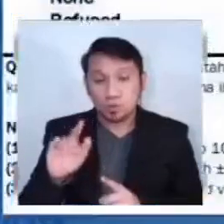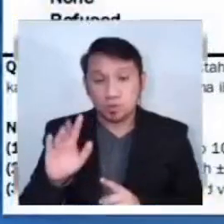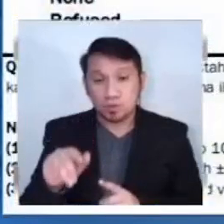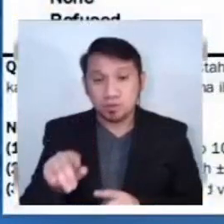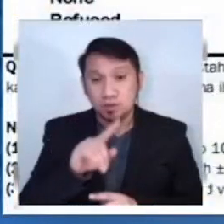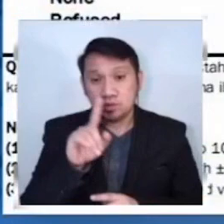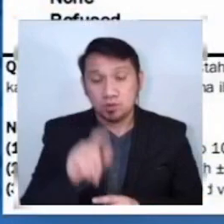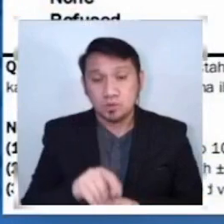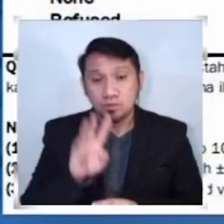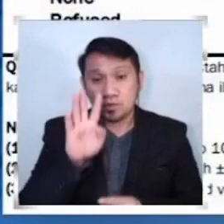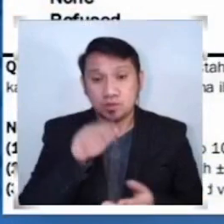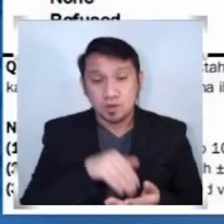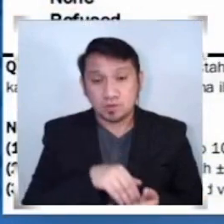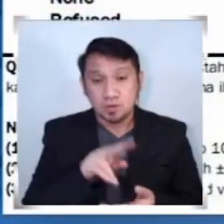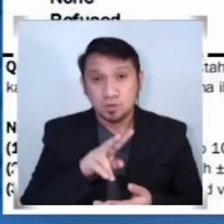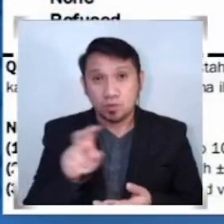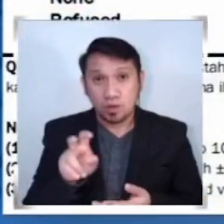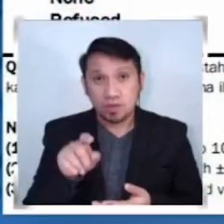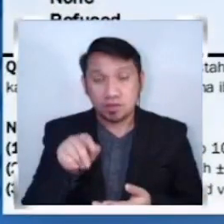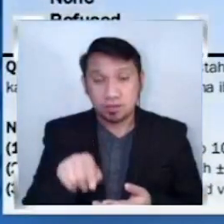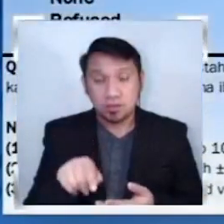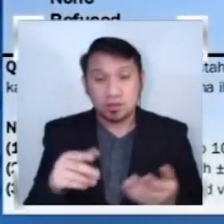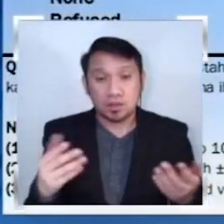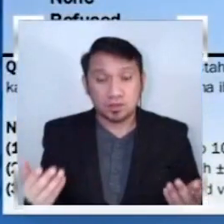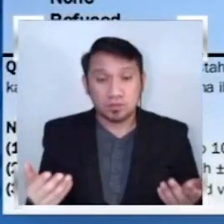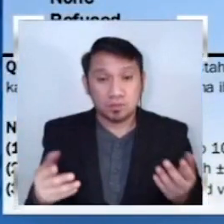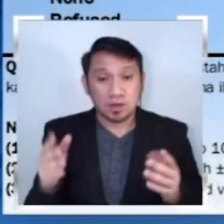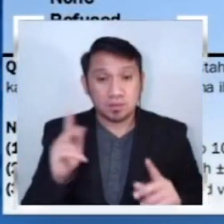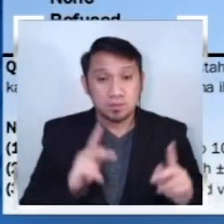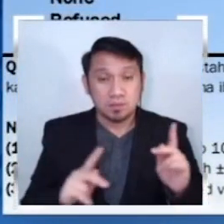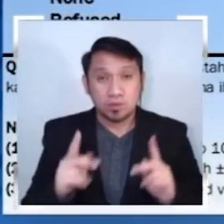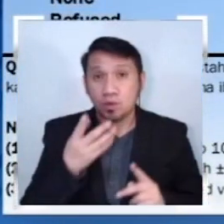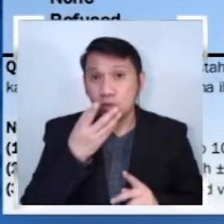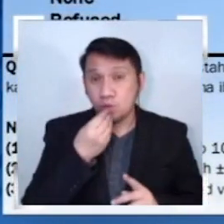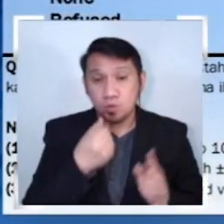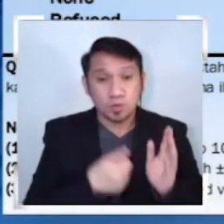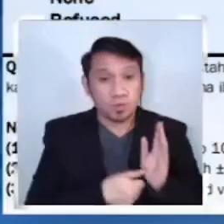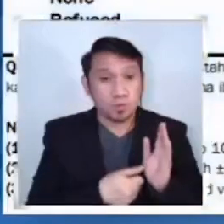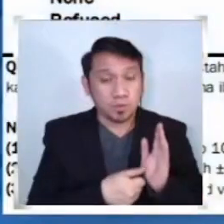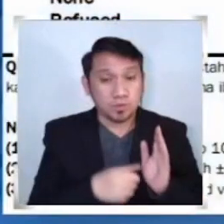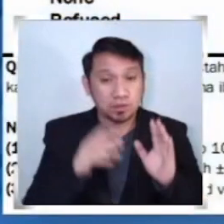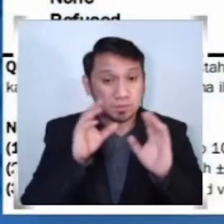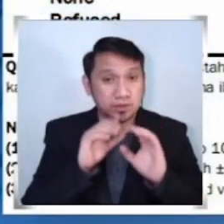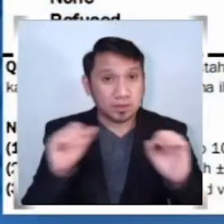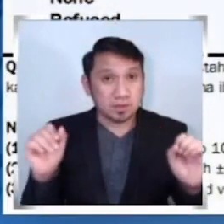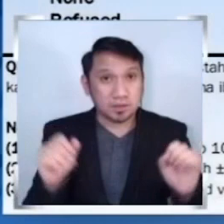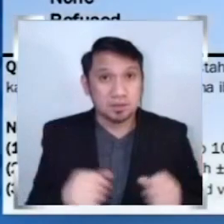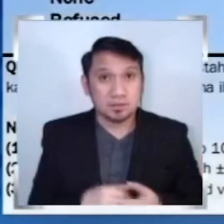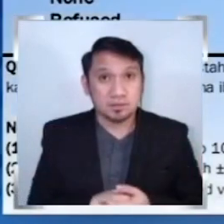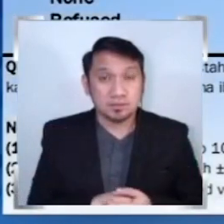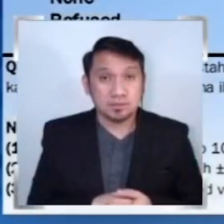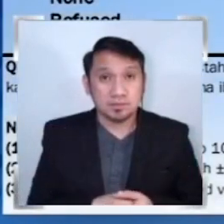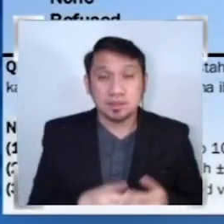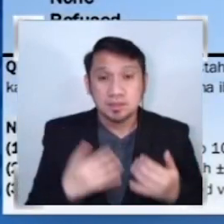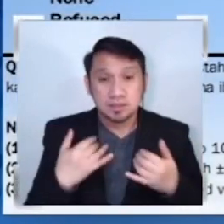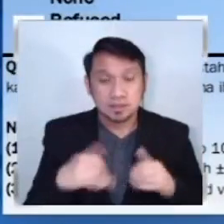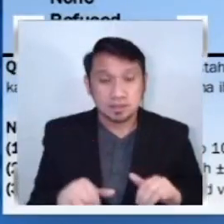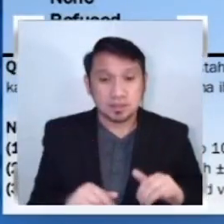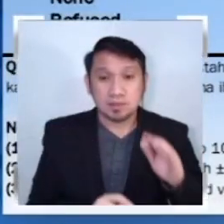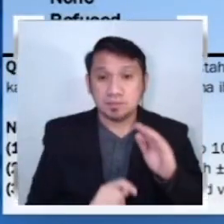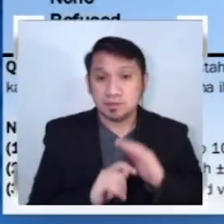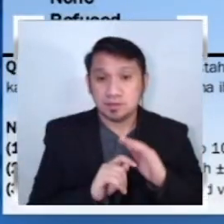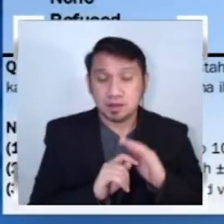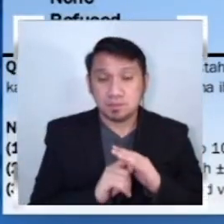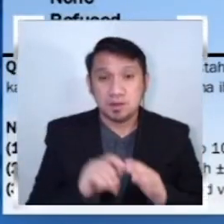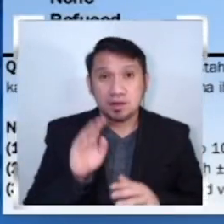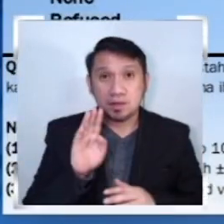ang eleksyon 2022 ay gaganapin ngayong araw. Sino ang iboboto mong presidente ng Pilipinas? Nangunguna pa rin si dating Senador Bongbong Marcos na